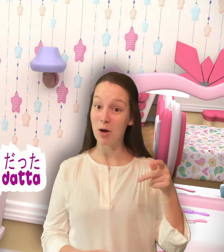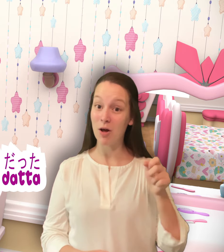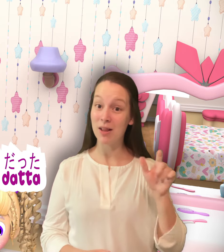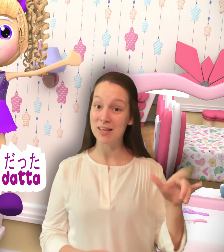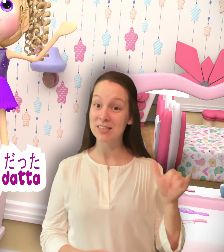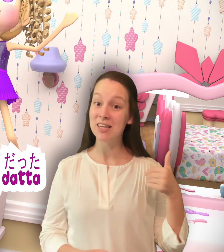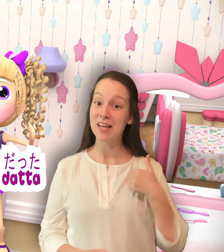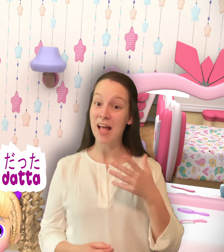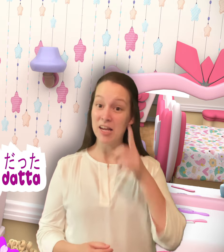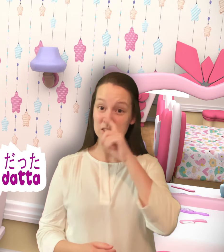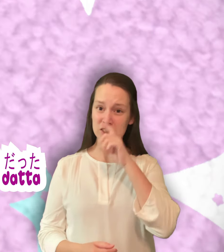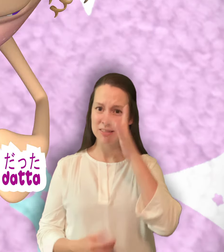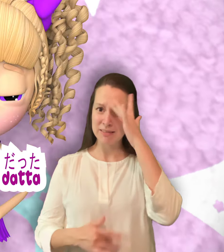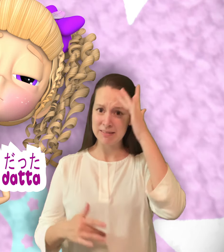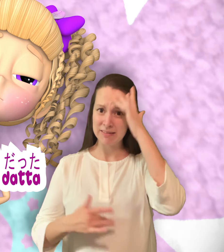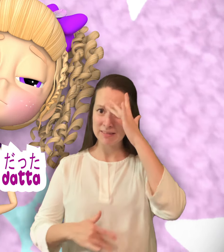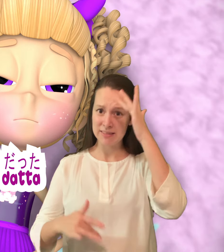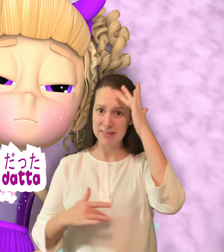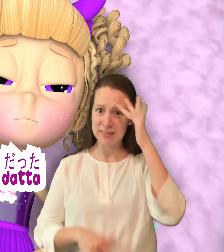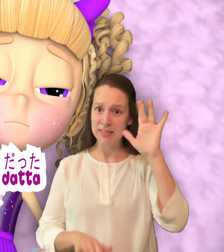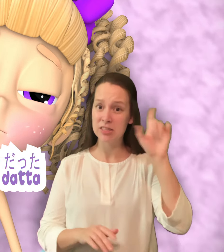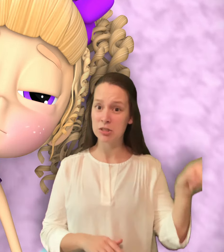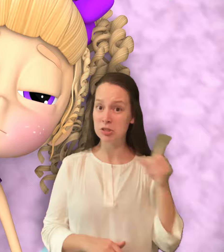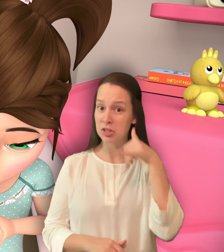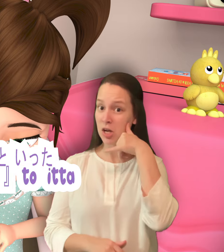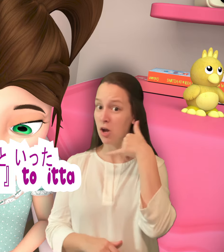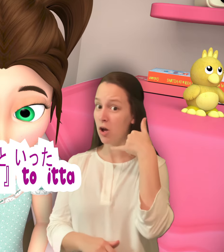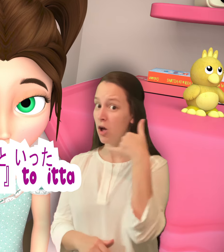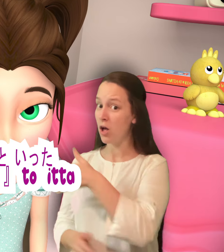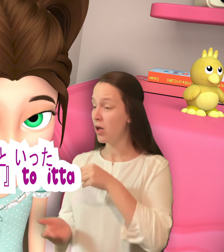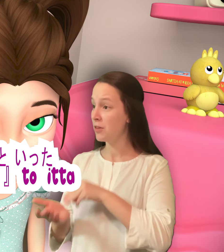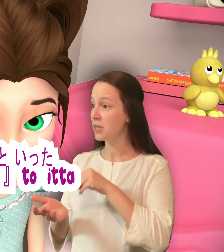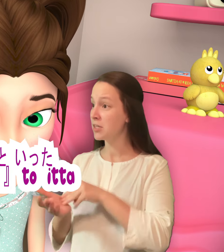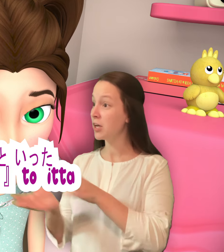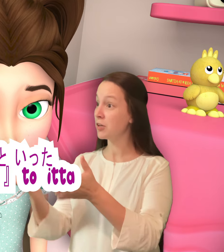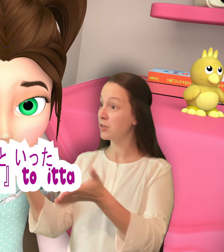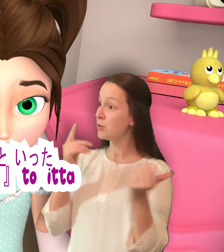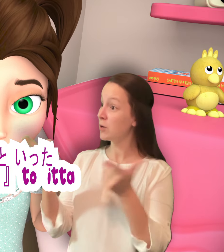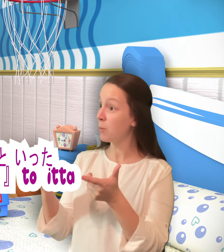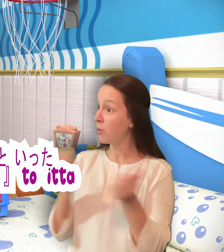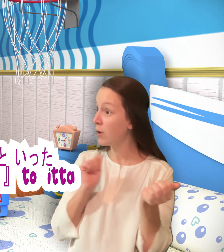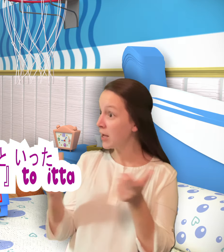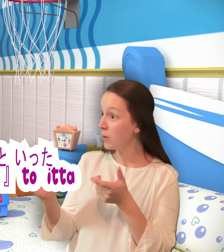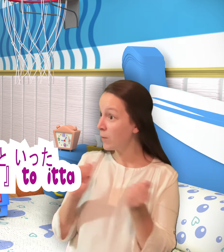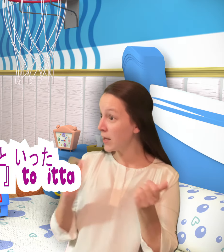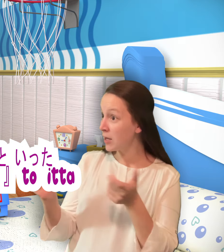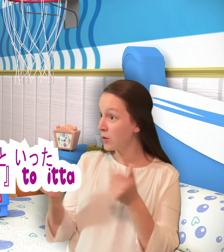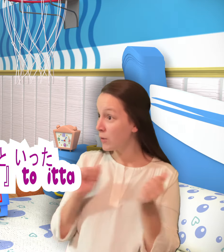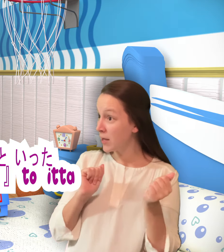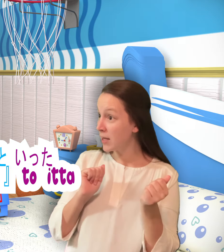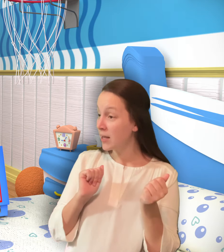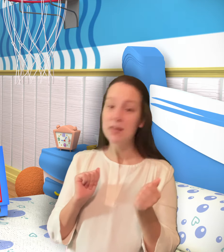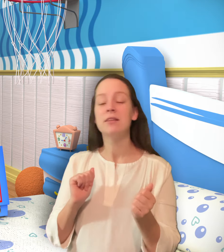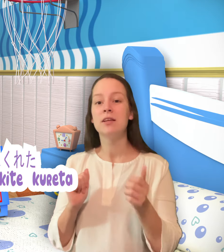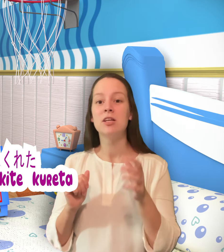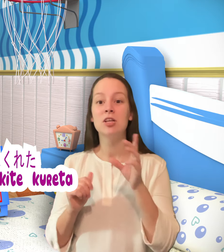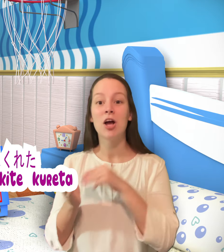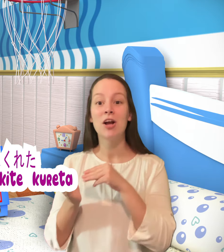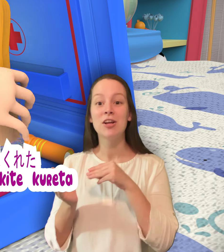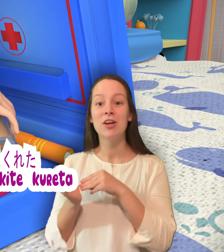ポリさんの人形は病気だった医者に電話してきてくださいと言っ